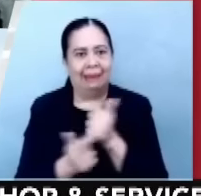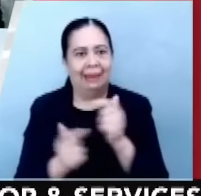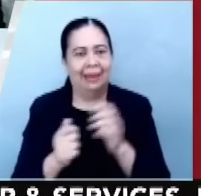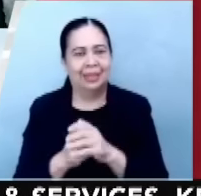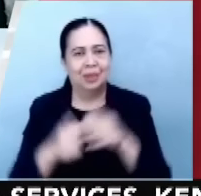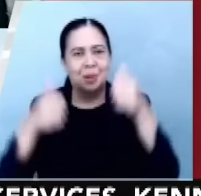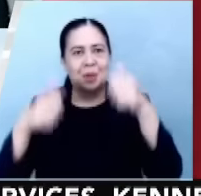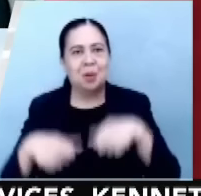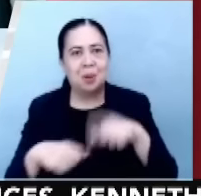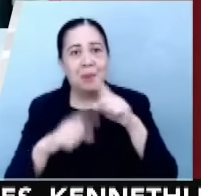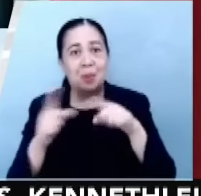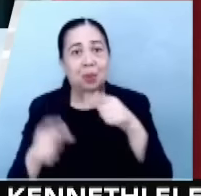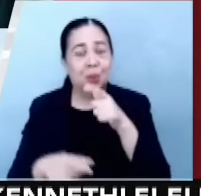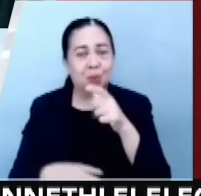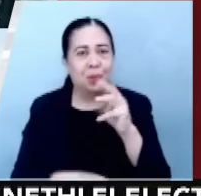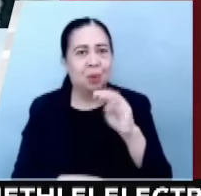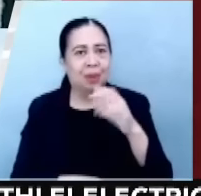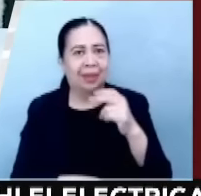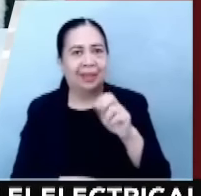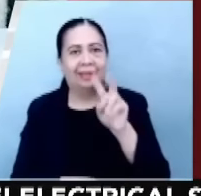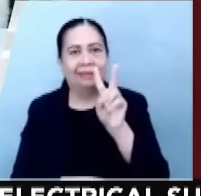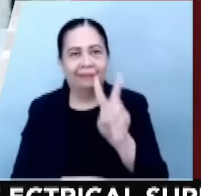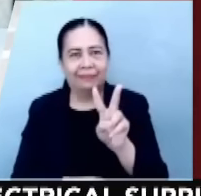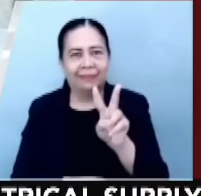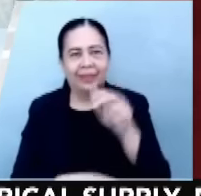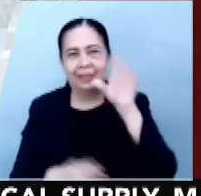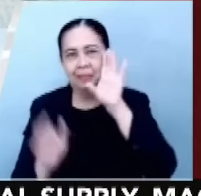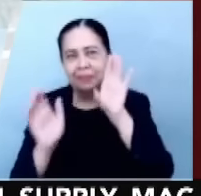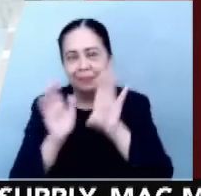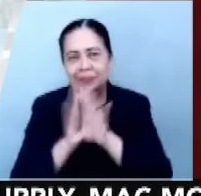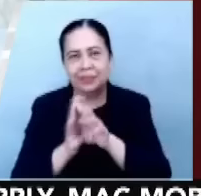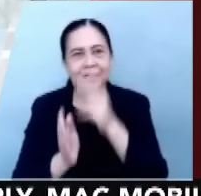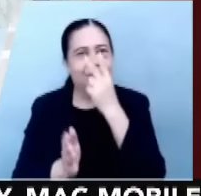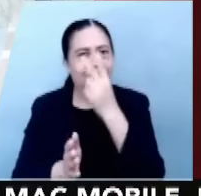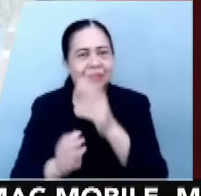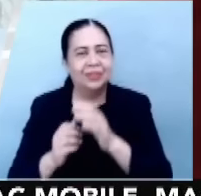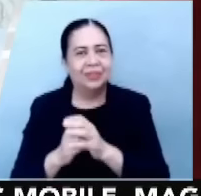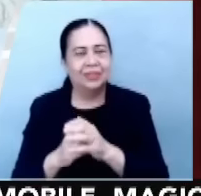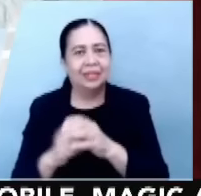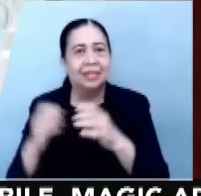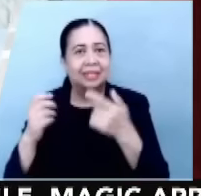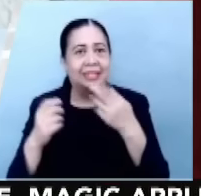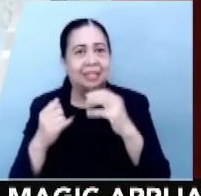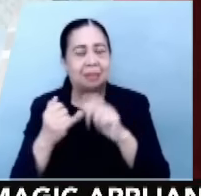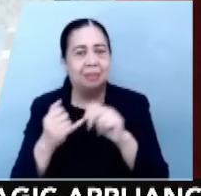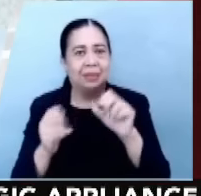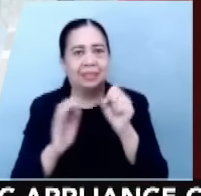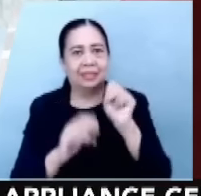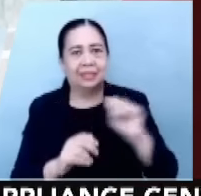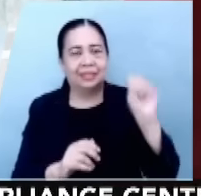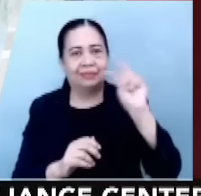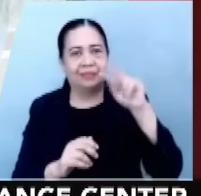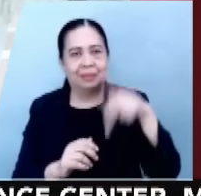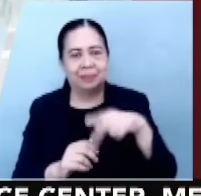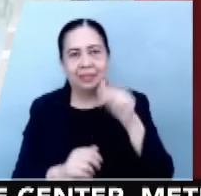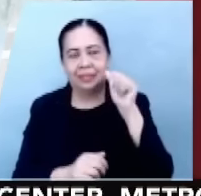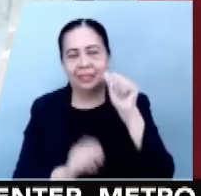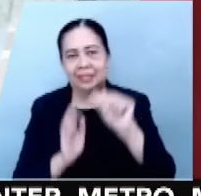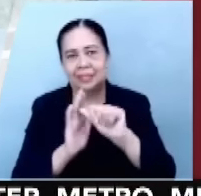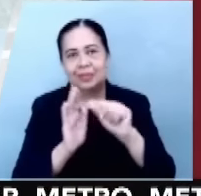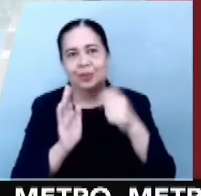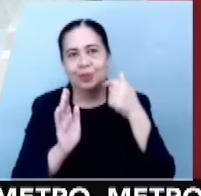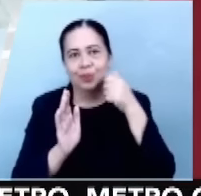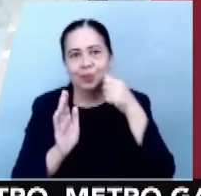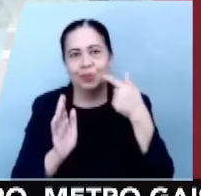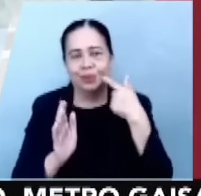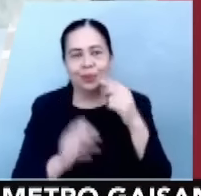Kapuso Comedy King Michael V. Sa picture, makikita si GMA Senior Vice President Attorney Annette Gozon Valdez, Bea